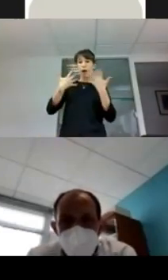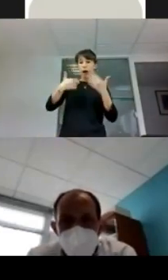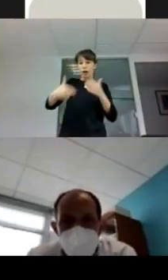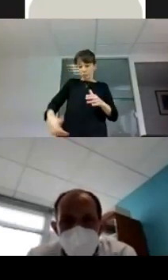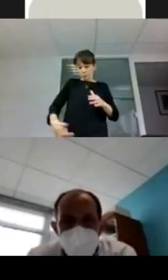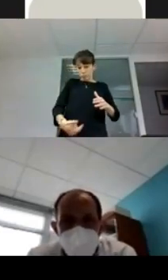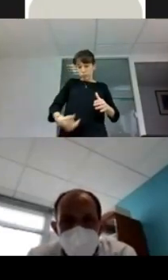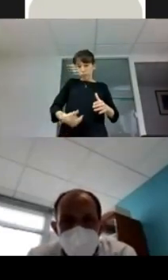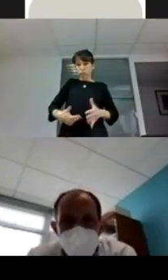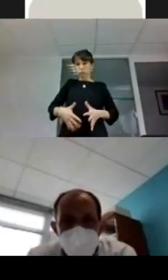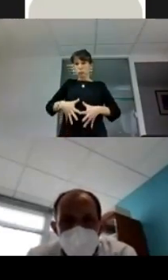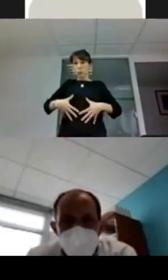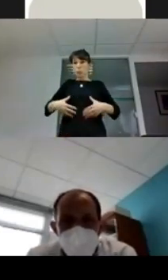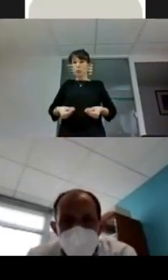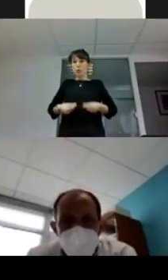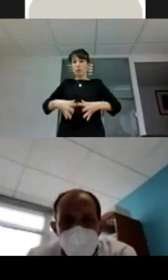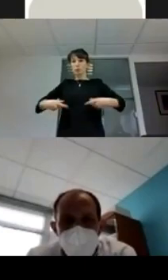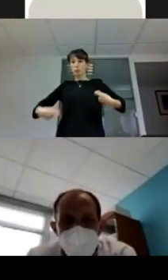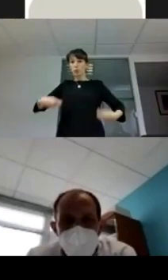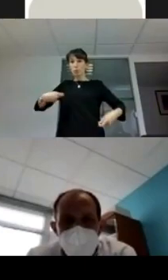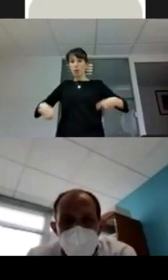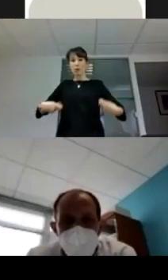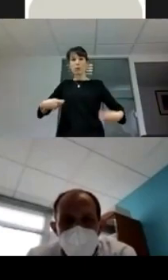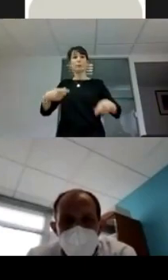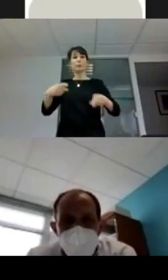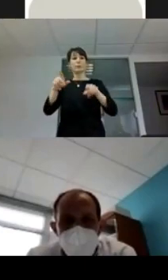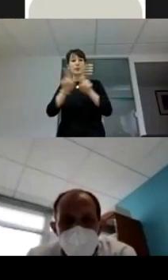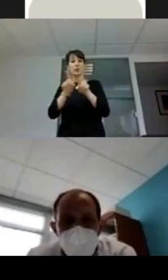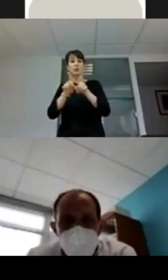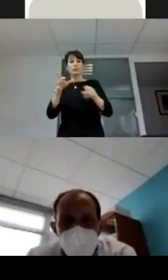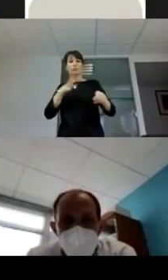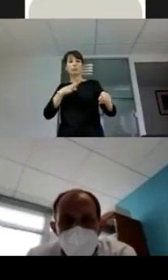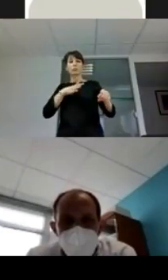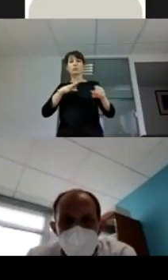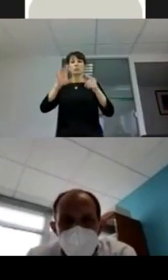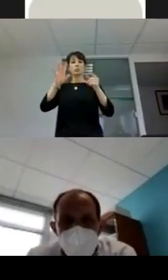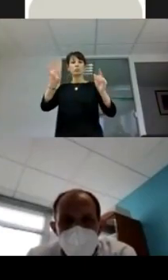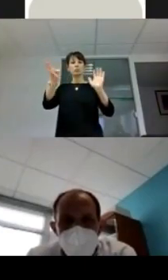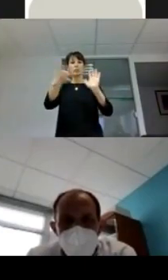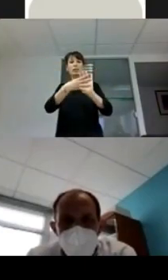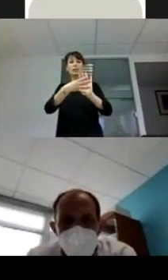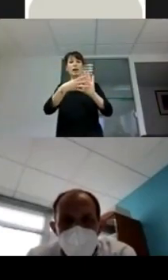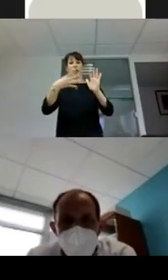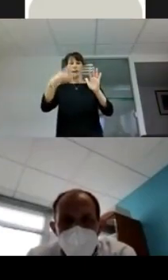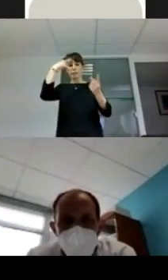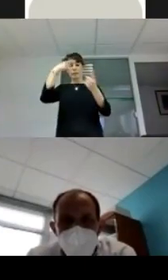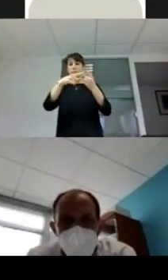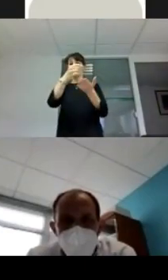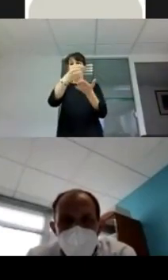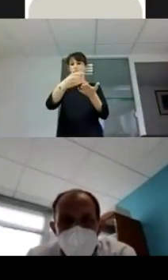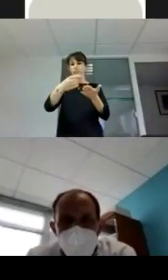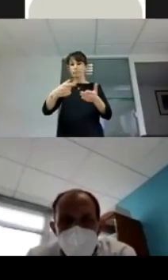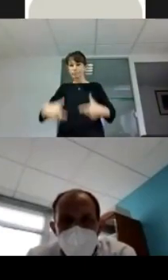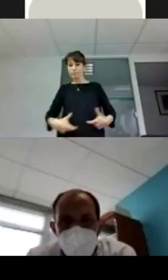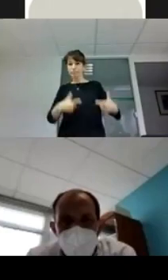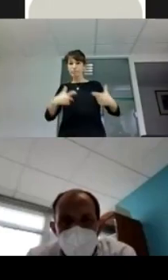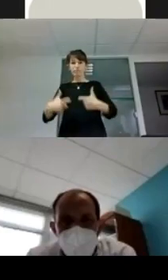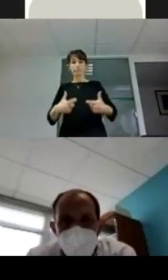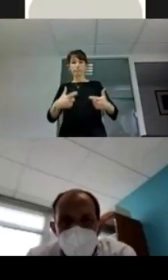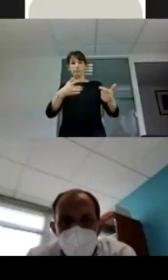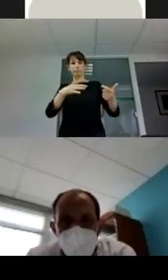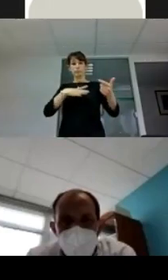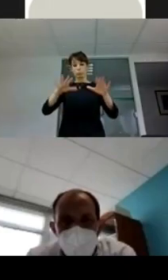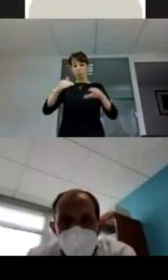déplisser les plis et du CO2, on les fait toutes comme ça nous ici à la clinique. Et il existe des critères de bonne exploration de la Société